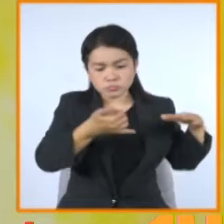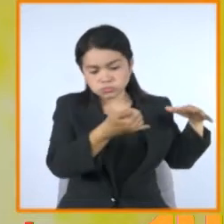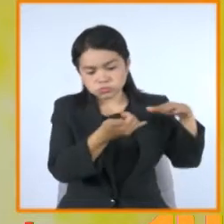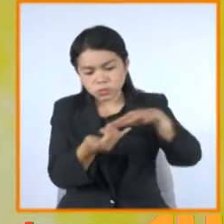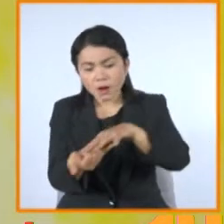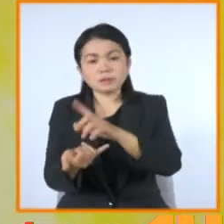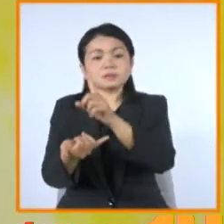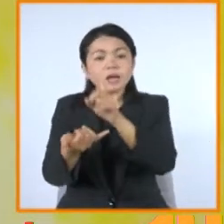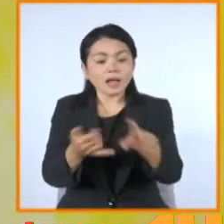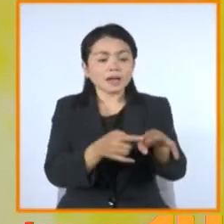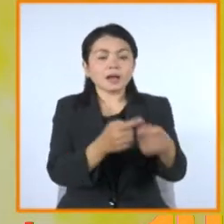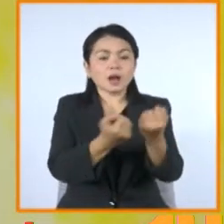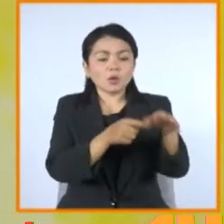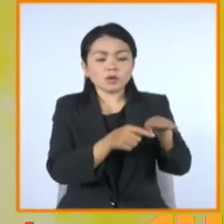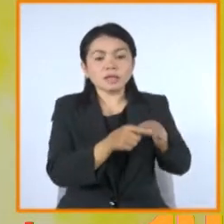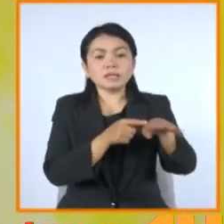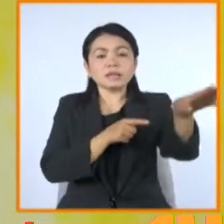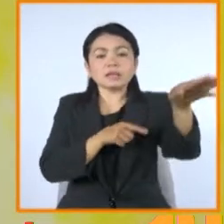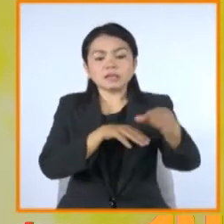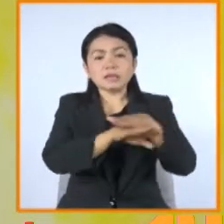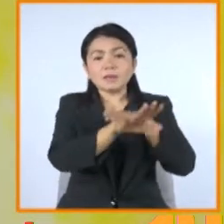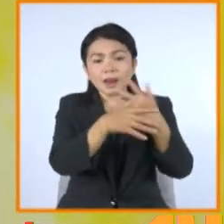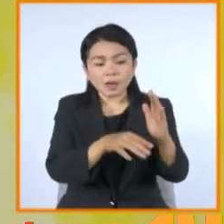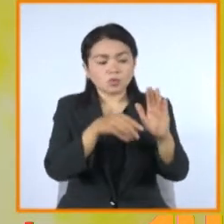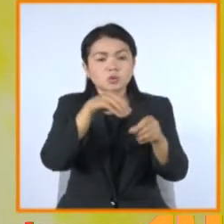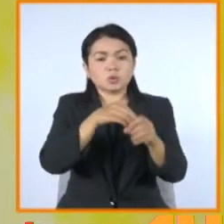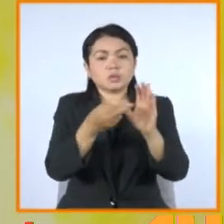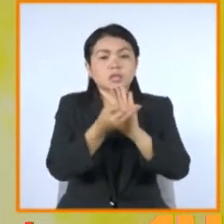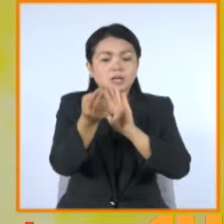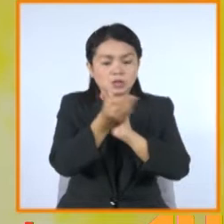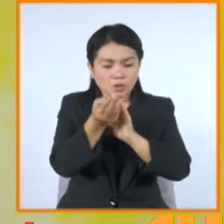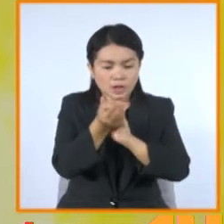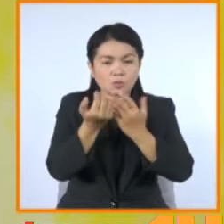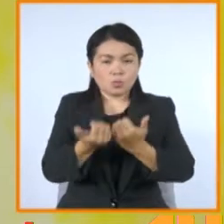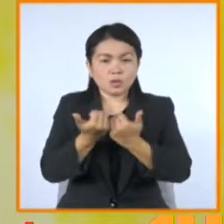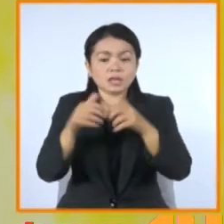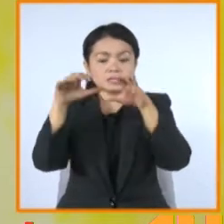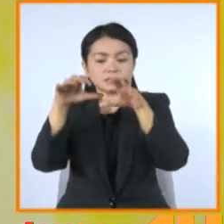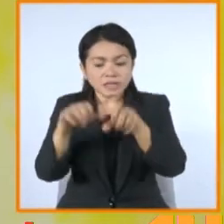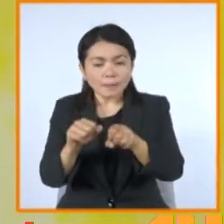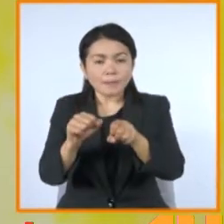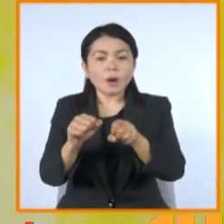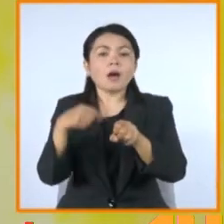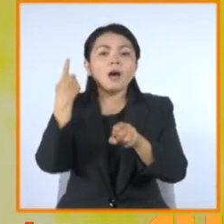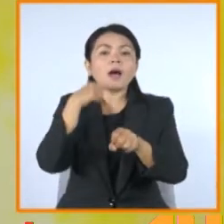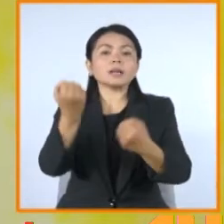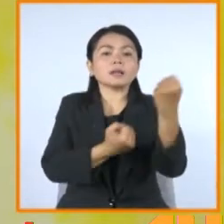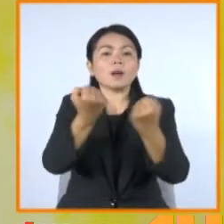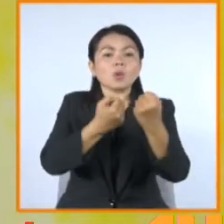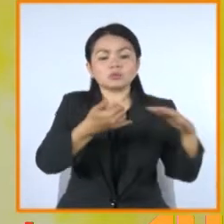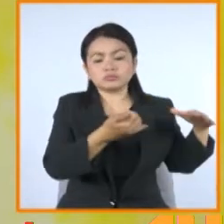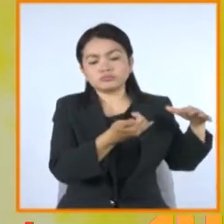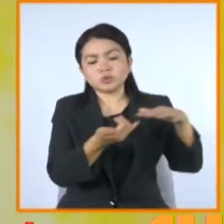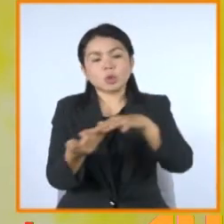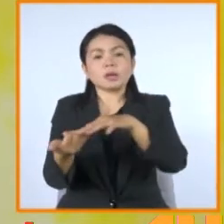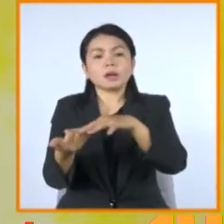ชีวิตแล้วคนร้ายก็หลบหนีไปที่จังหวัดหนองคายล่าสุดเองเจ้าหน้าที่ตำรวจสามารถที่จะจับกุมตัวคนร้ายได้แล้วนะคะโดย